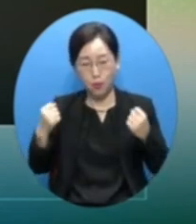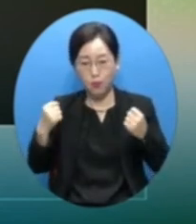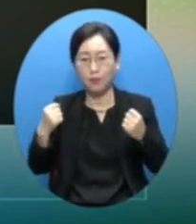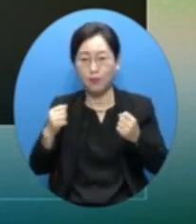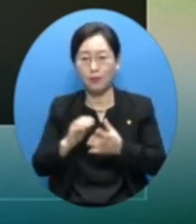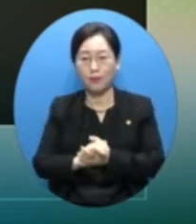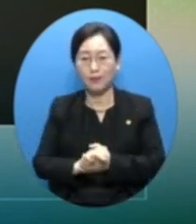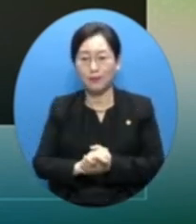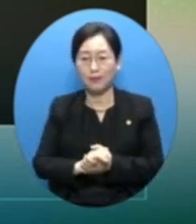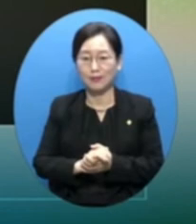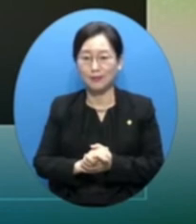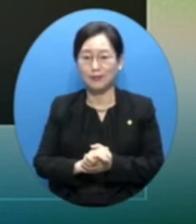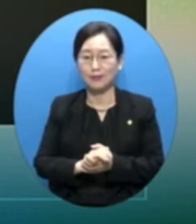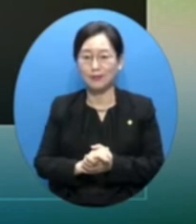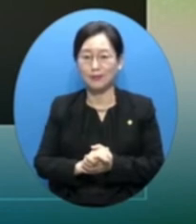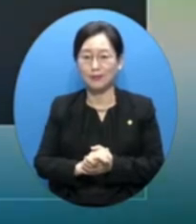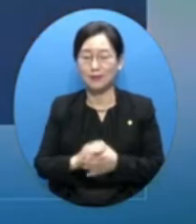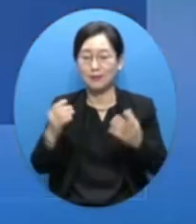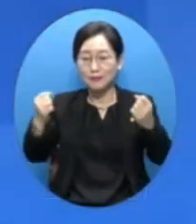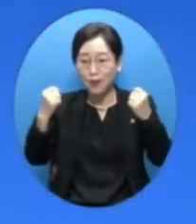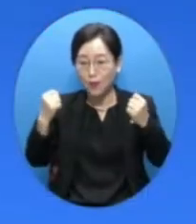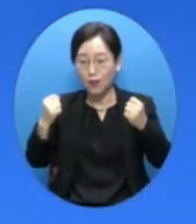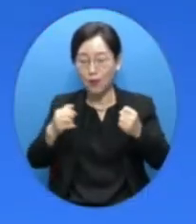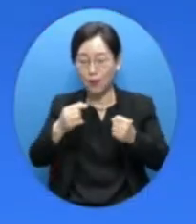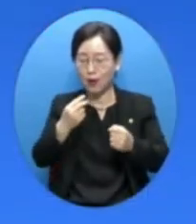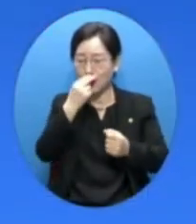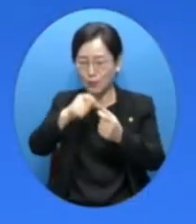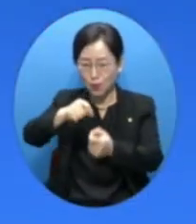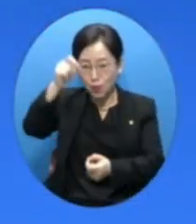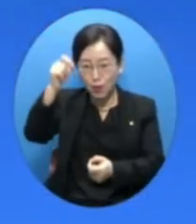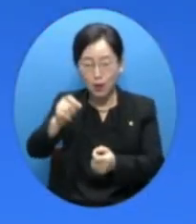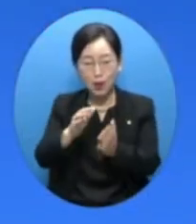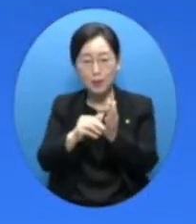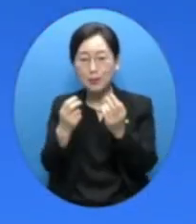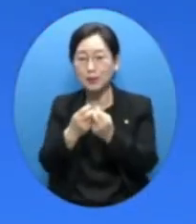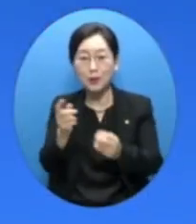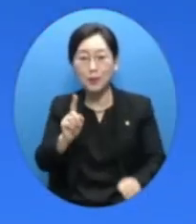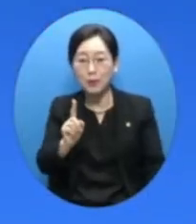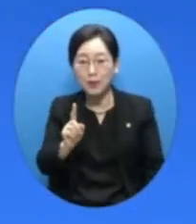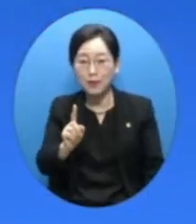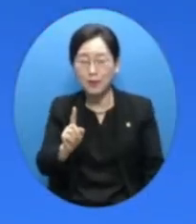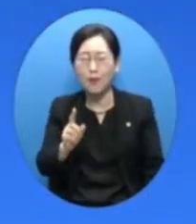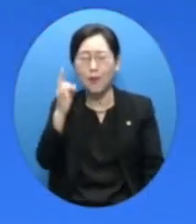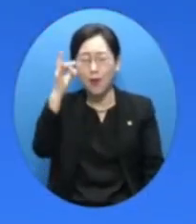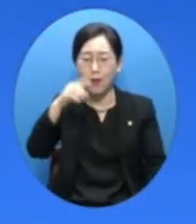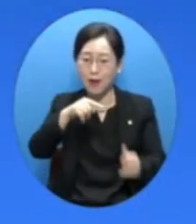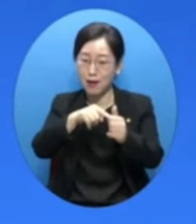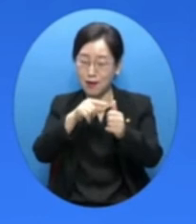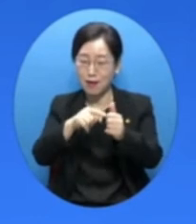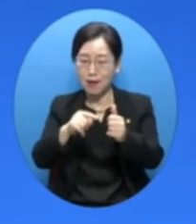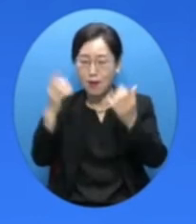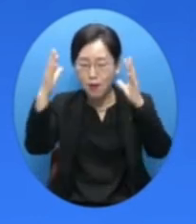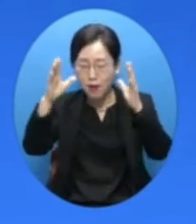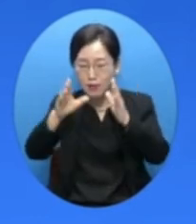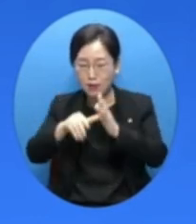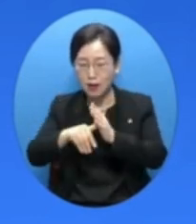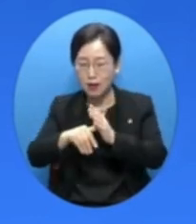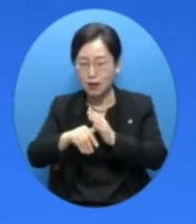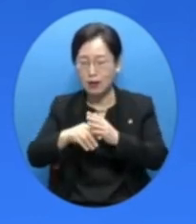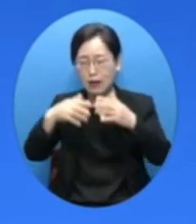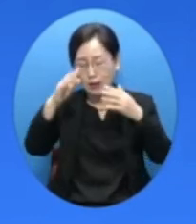그래서 이 건강과 장수의 비결이 무엇인가? 원래 어릴 때 워낙 병약해서 20살을 못